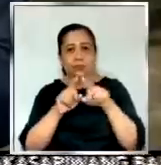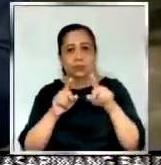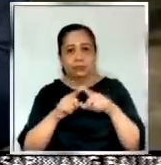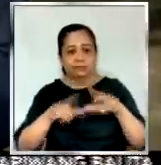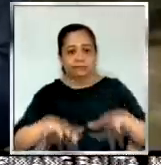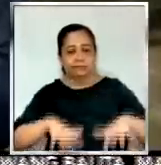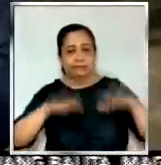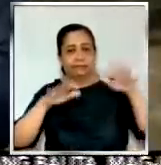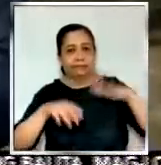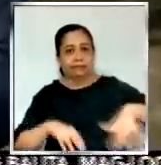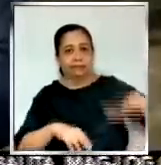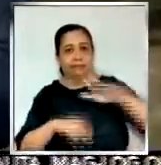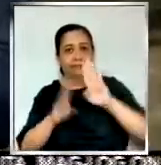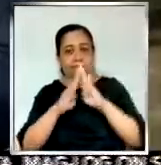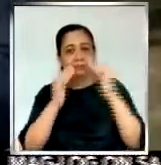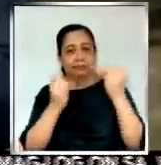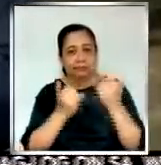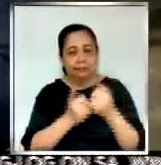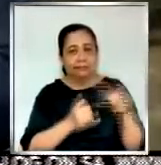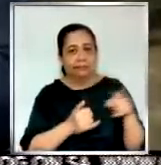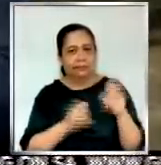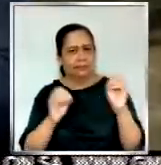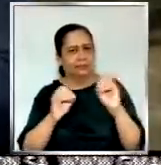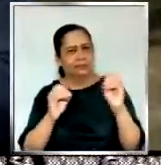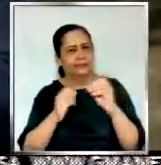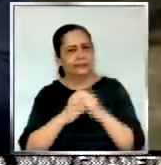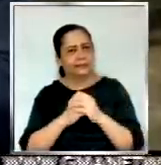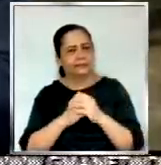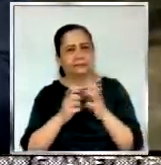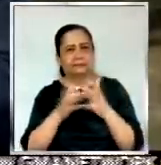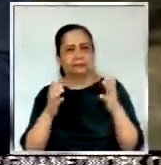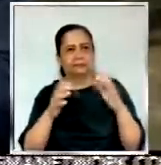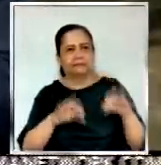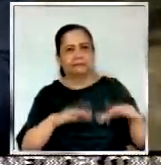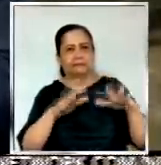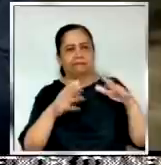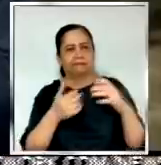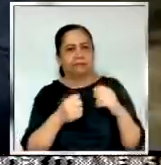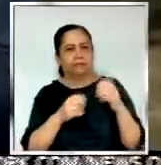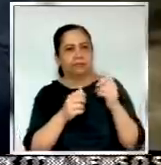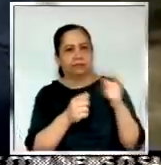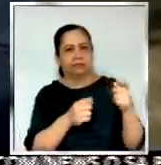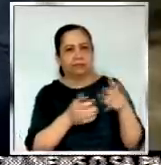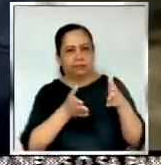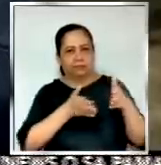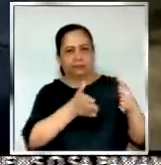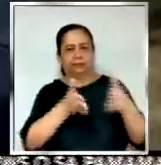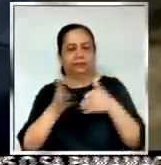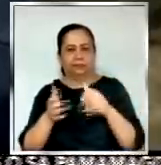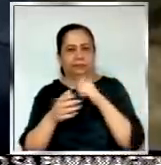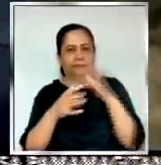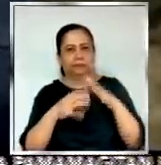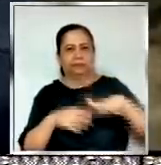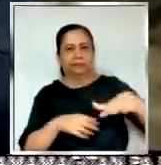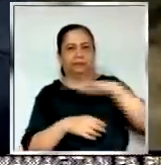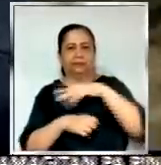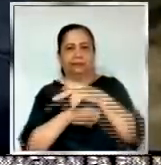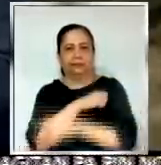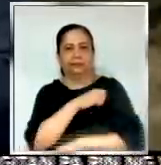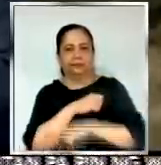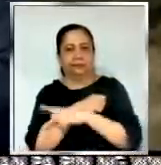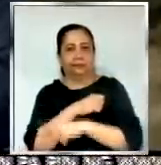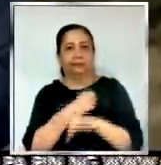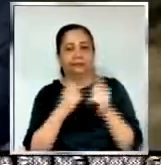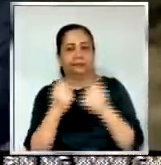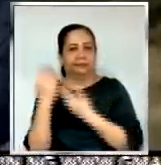barangay na napuntahan natin, wala naman pong major floods na naiulat sa mga pangunahing kalsada sa buong probinsya. At yan muna ang latest,